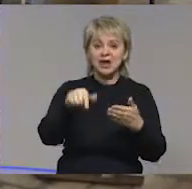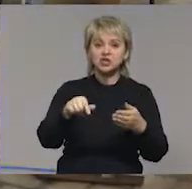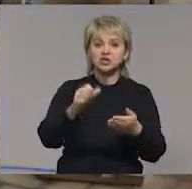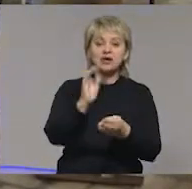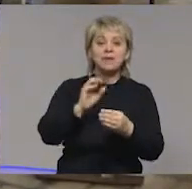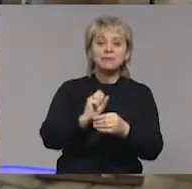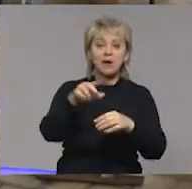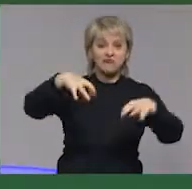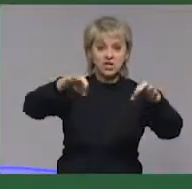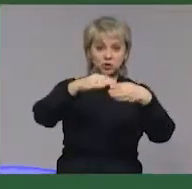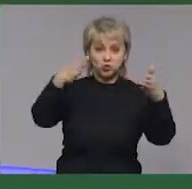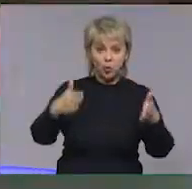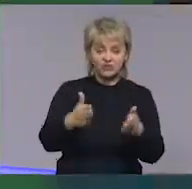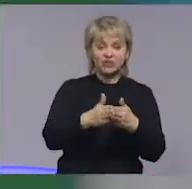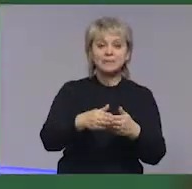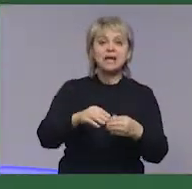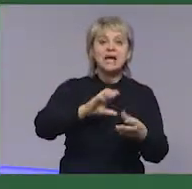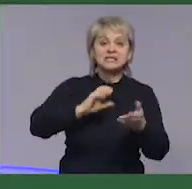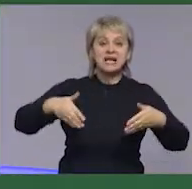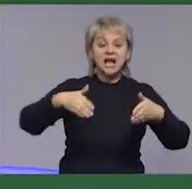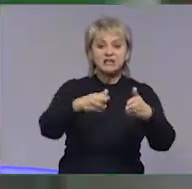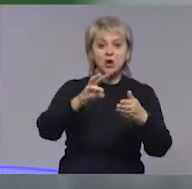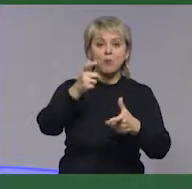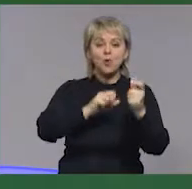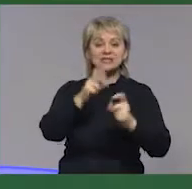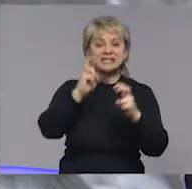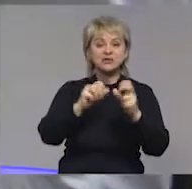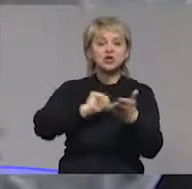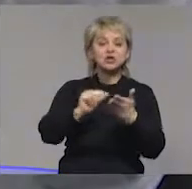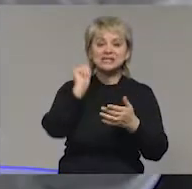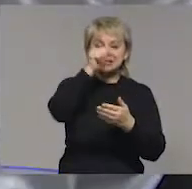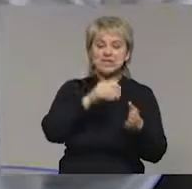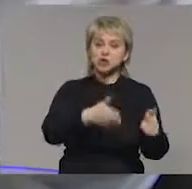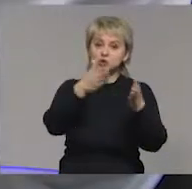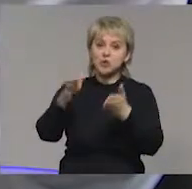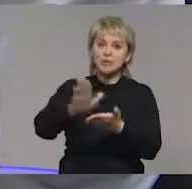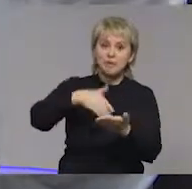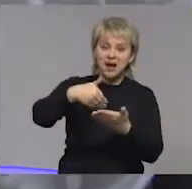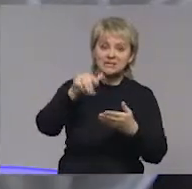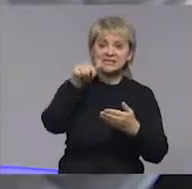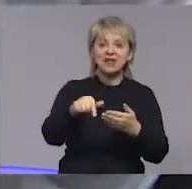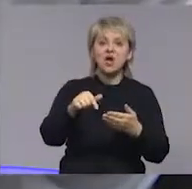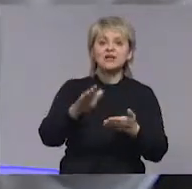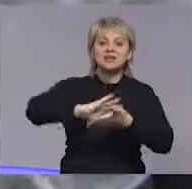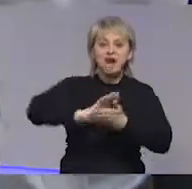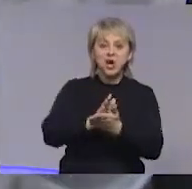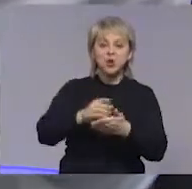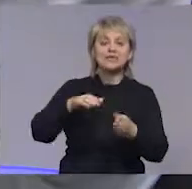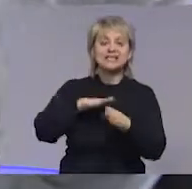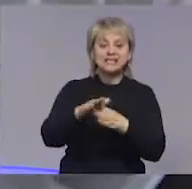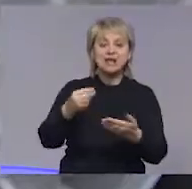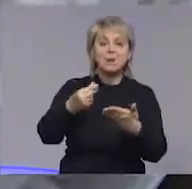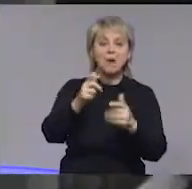сразу идет на посолку. С конвейера молзавода 60-х годов сходят сливочное масло, творог, цельномолочные